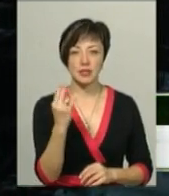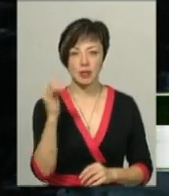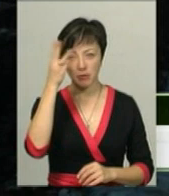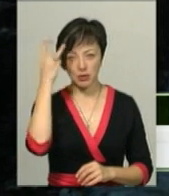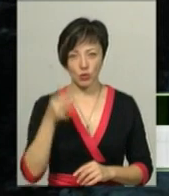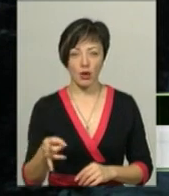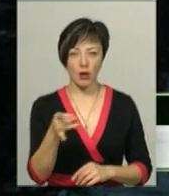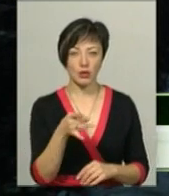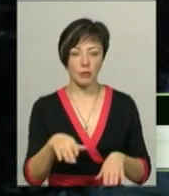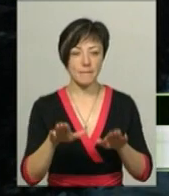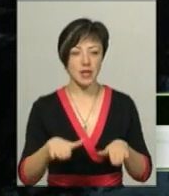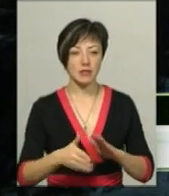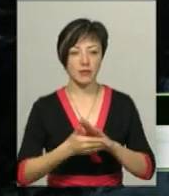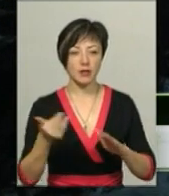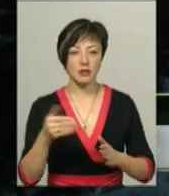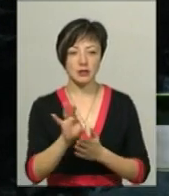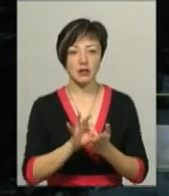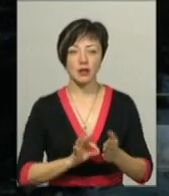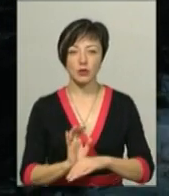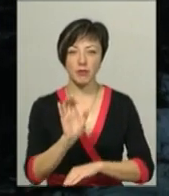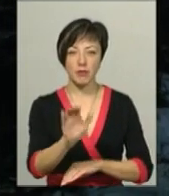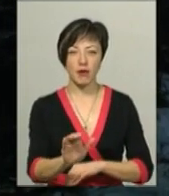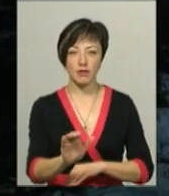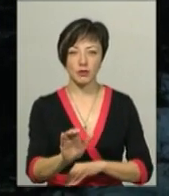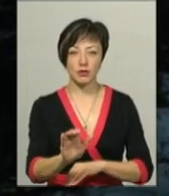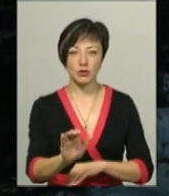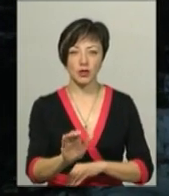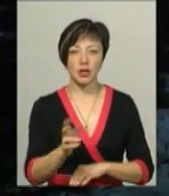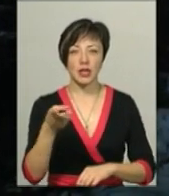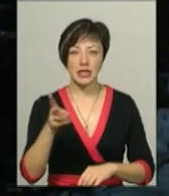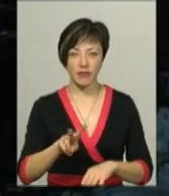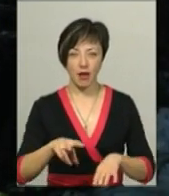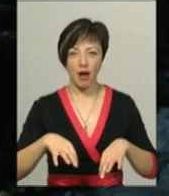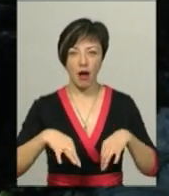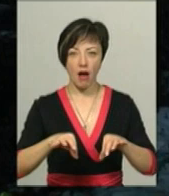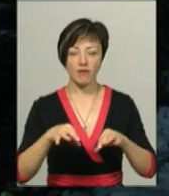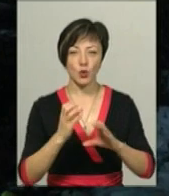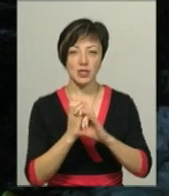району. До місця виклику відразу було направлено дві автоцистерни